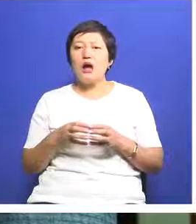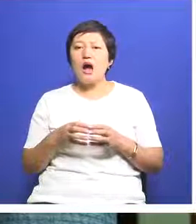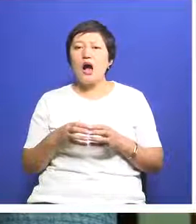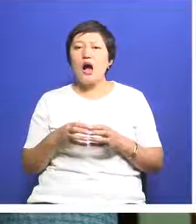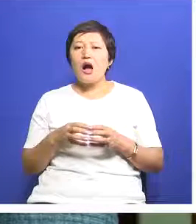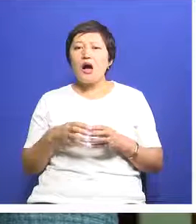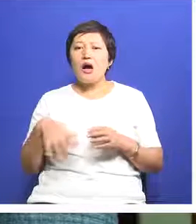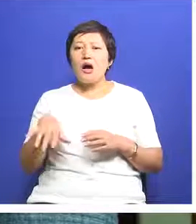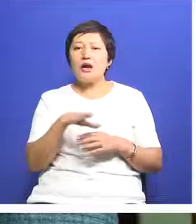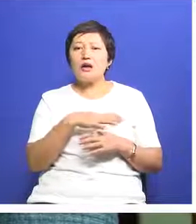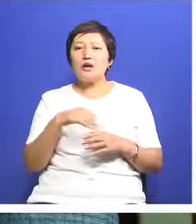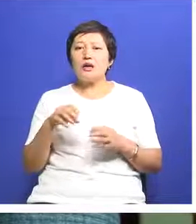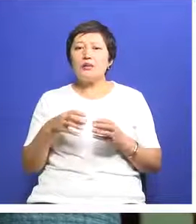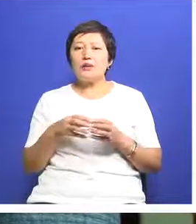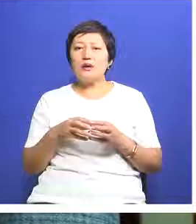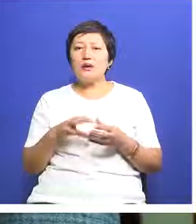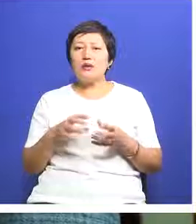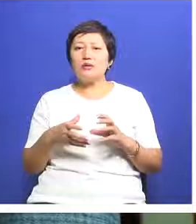жалпы